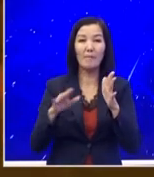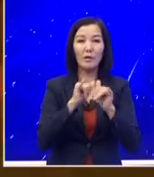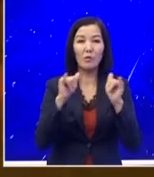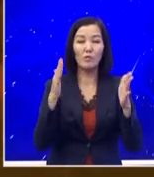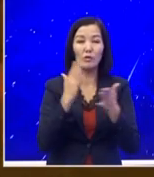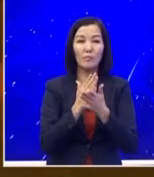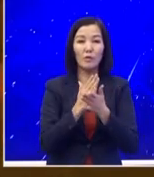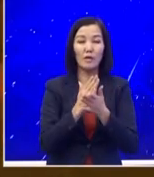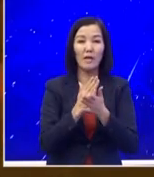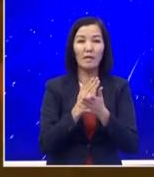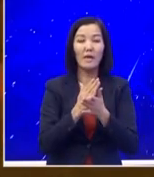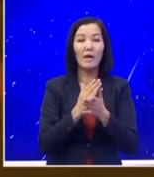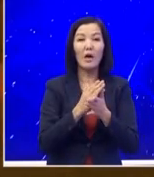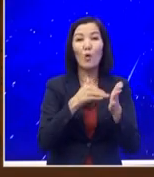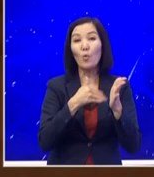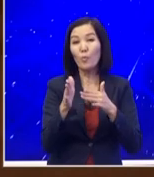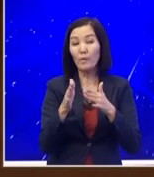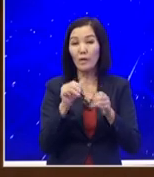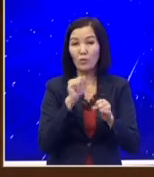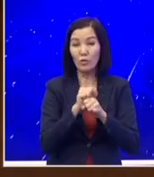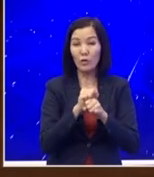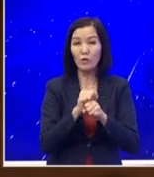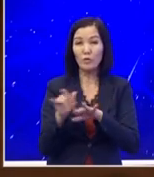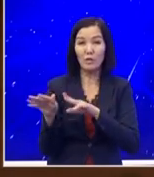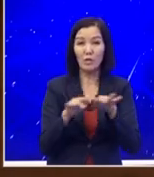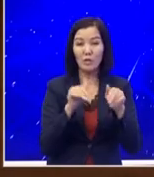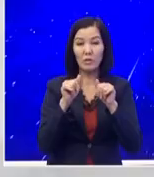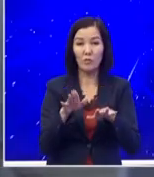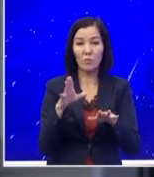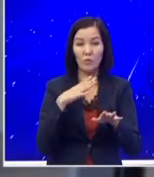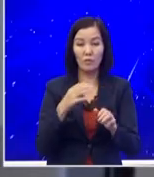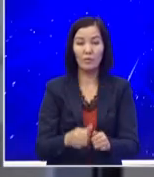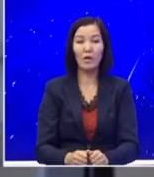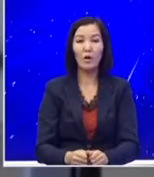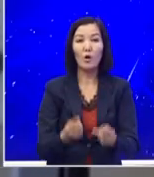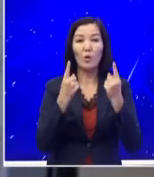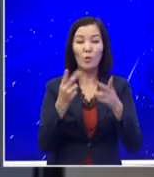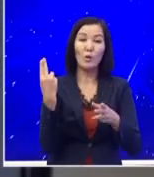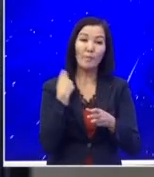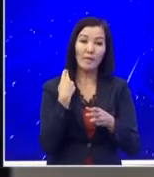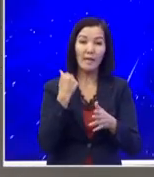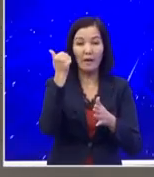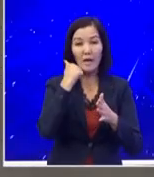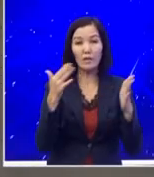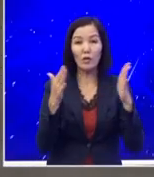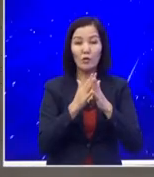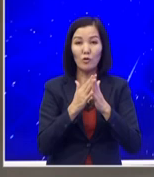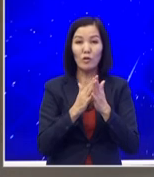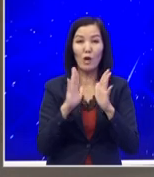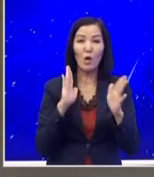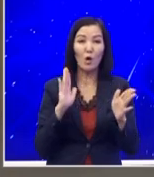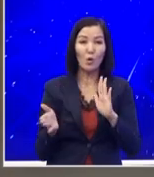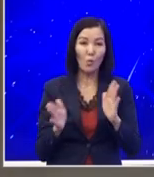Жергілікті билік келеңсіз жағдайды жою үшін кешенді шаралар қолдануда. Ұлыбританияның қарттар үйінде роботтар қызмет ететін